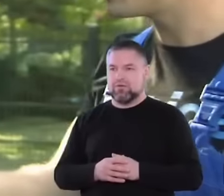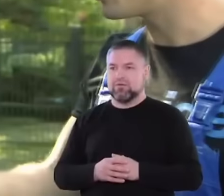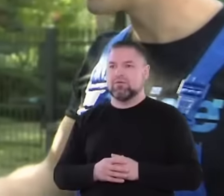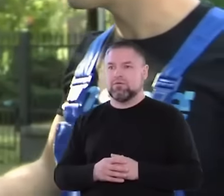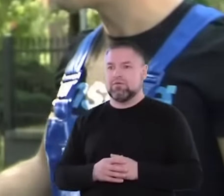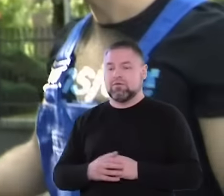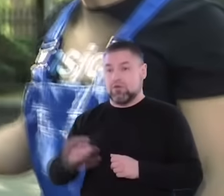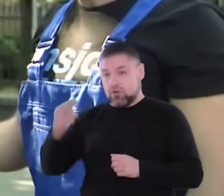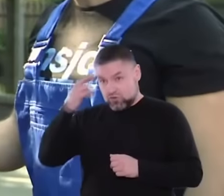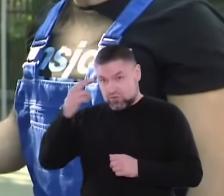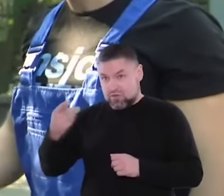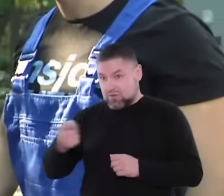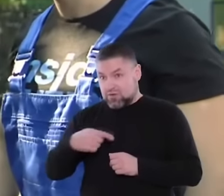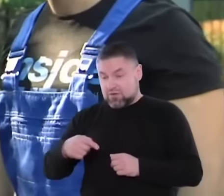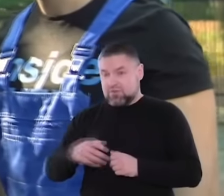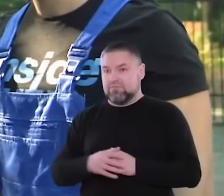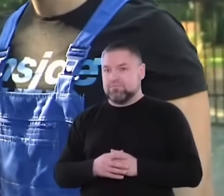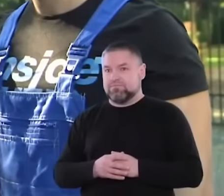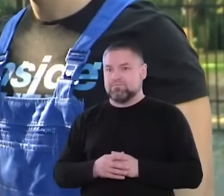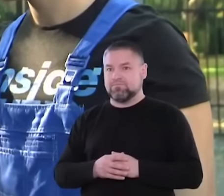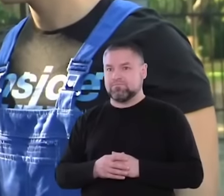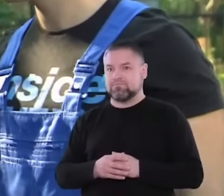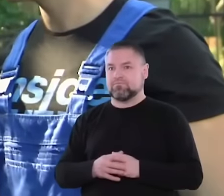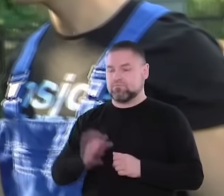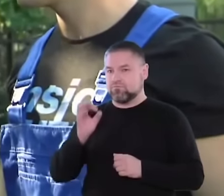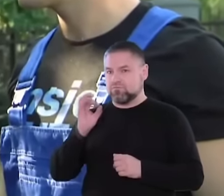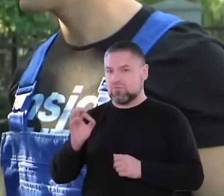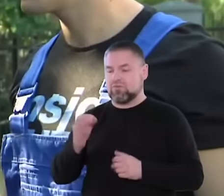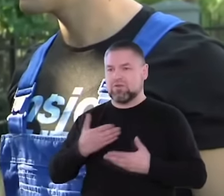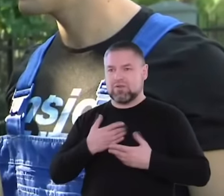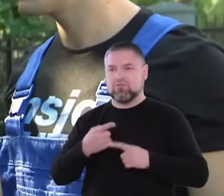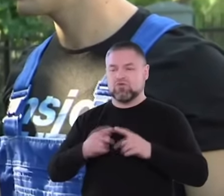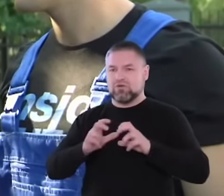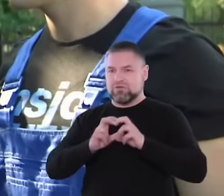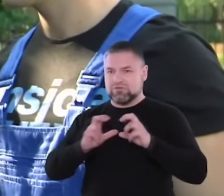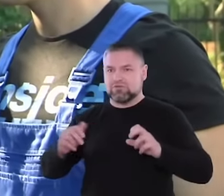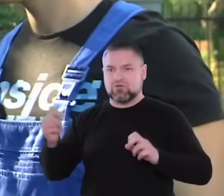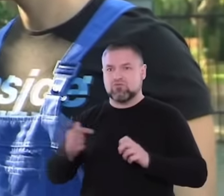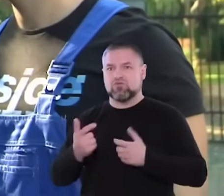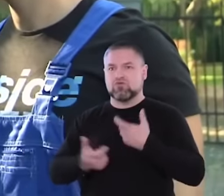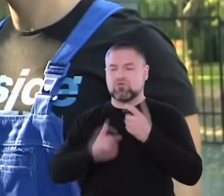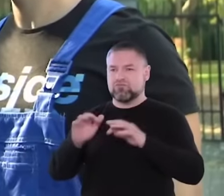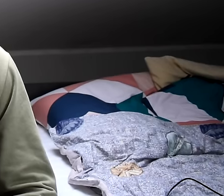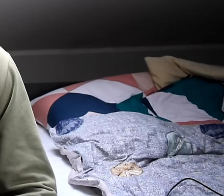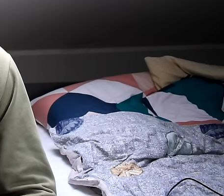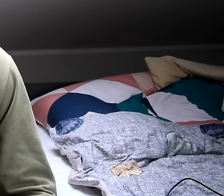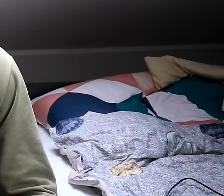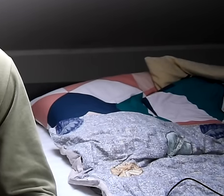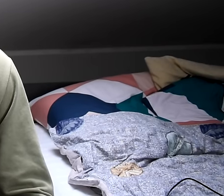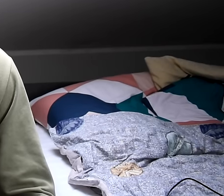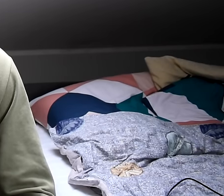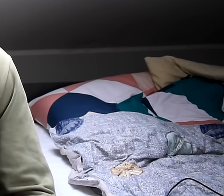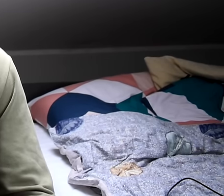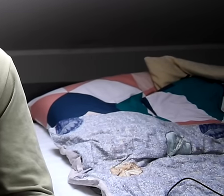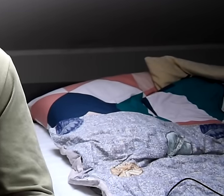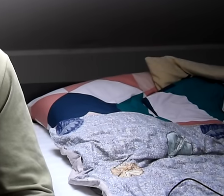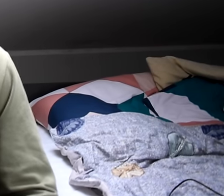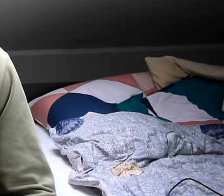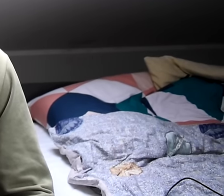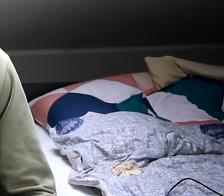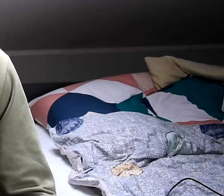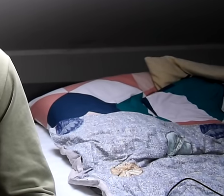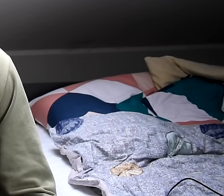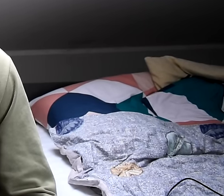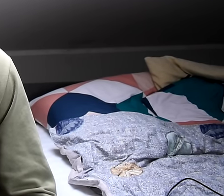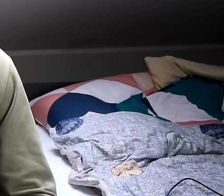Dobra, czyli co, rozumiemy się, tak? Dobra, tylko daj mi trochę czasu. Ja muszę jeszcze urobić Anitę. Jeszcze ją tak urobisz, że ona